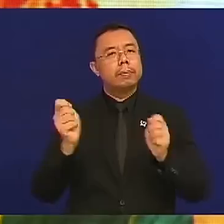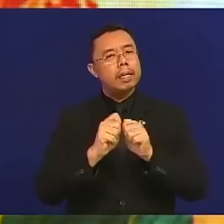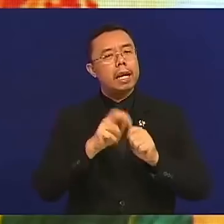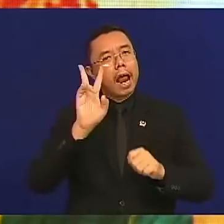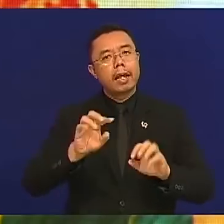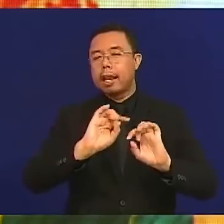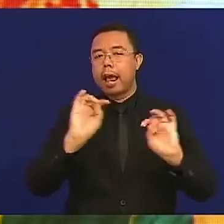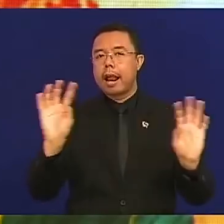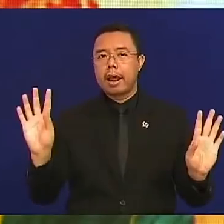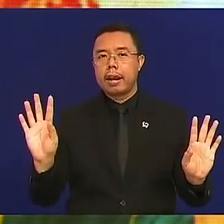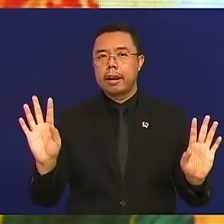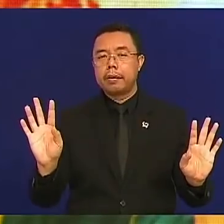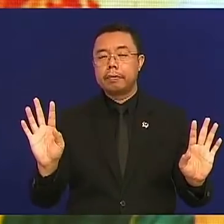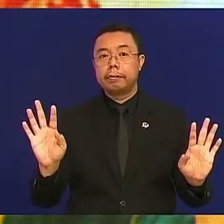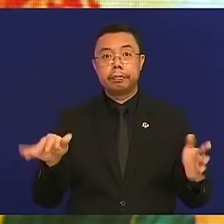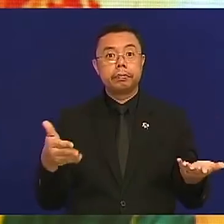lagi apa.